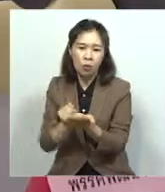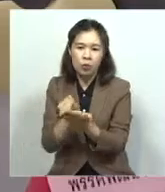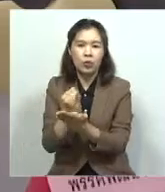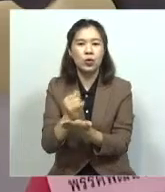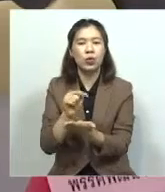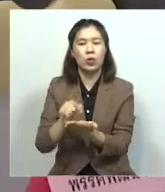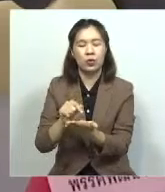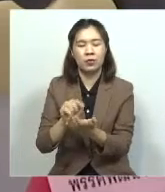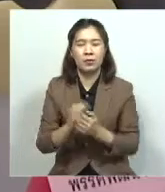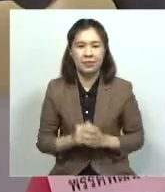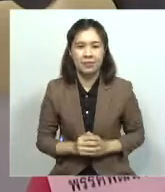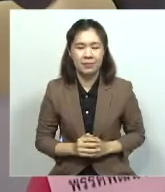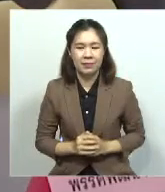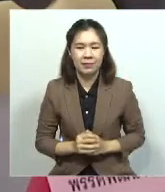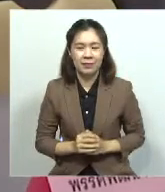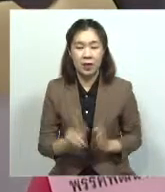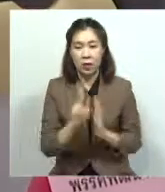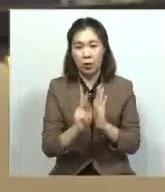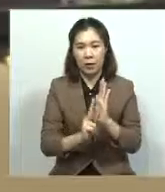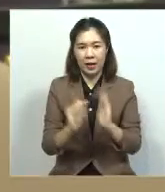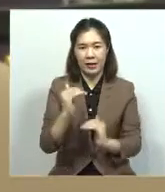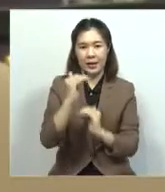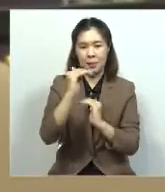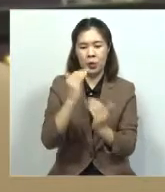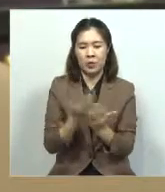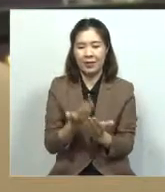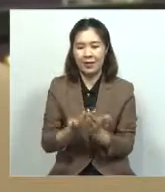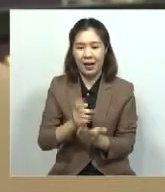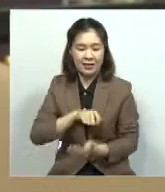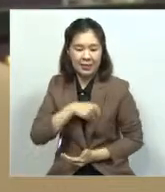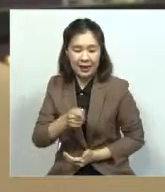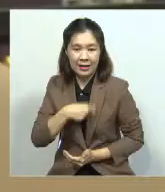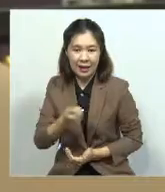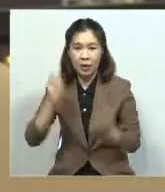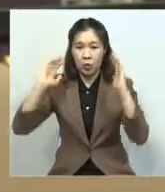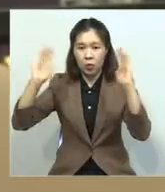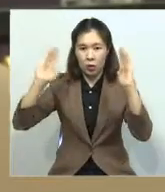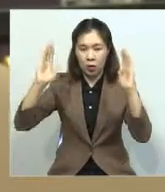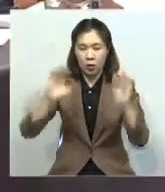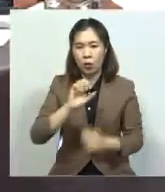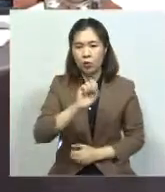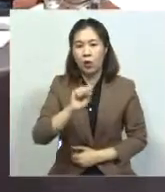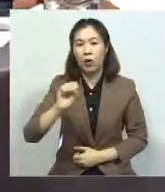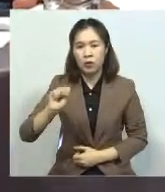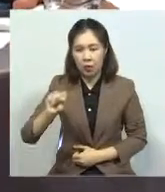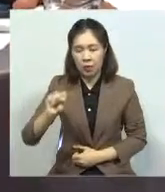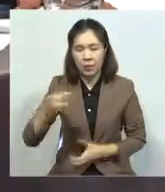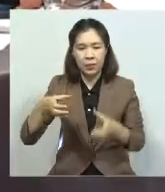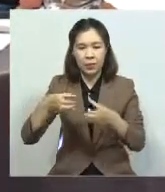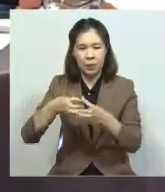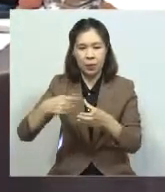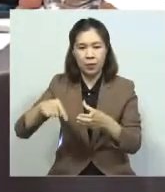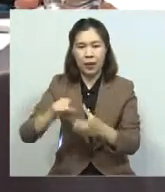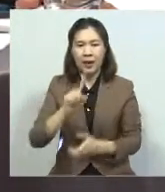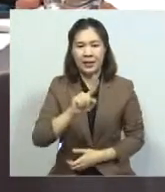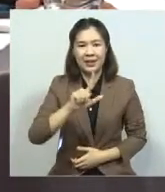ของบัญชีรายรับและรายจ่ายทั้งนี้กฎหมายกำหนดกรอบวงเงินค่าใช้จ่ายในการหาเสียงของผู้สมัครส.ส.แบบแบ่งเขตเลือกตั้งไว้คนละ